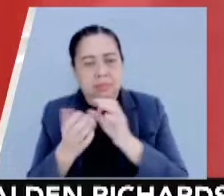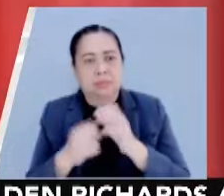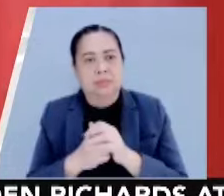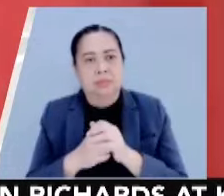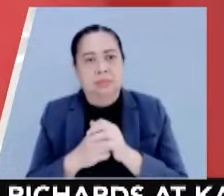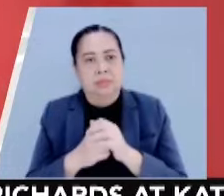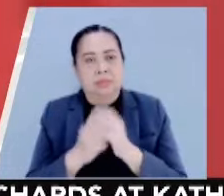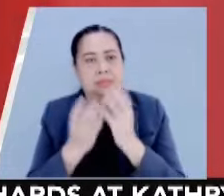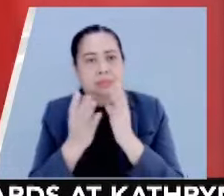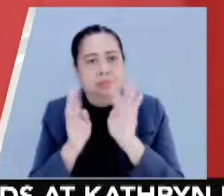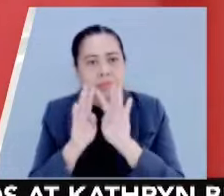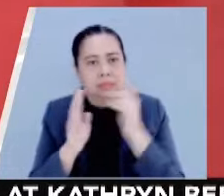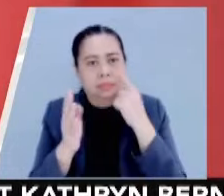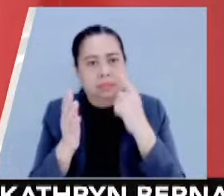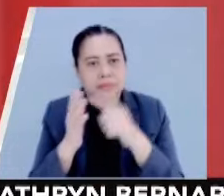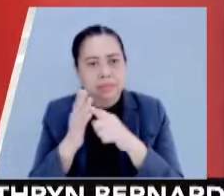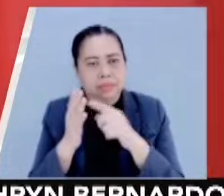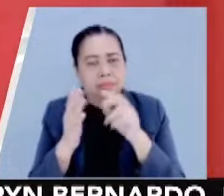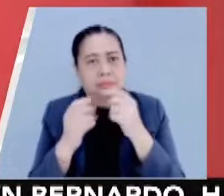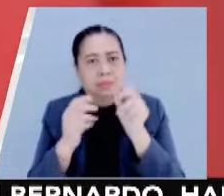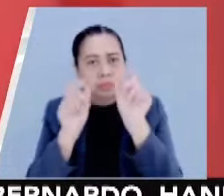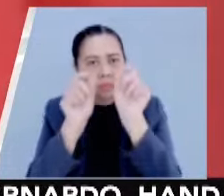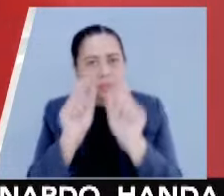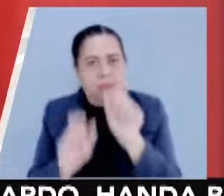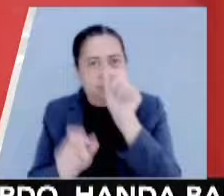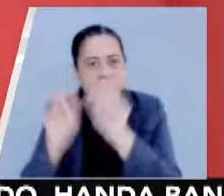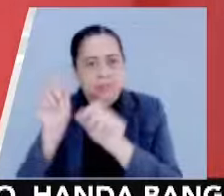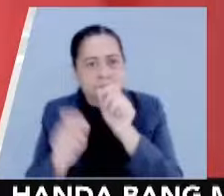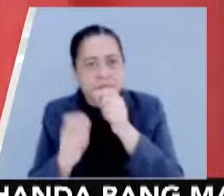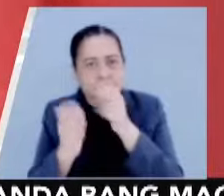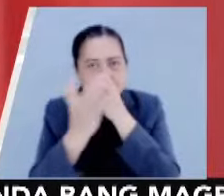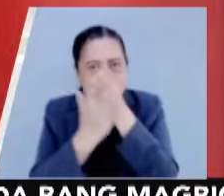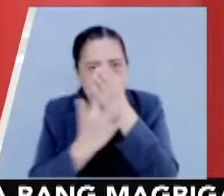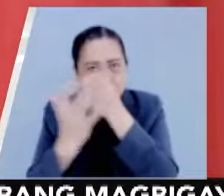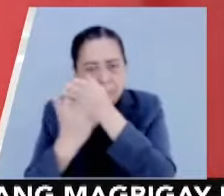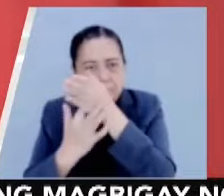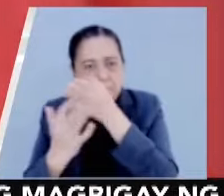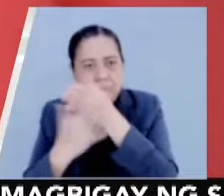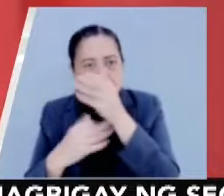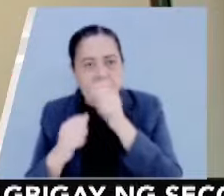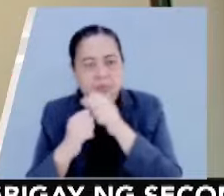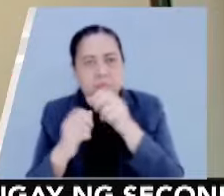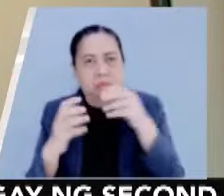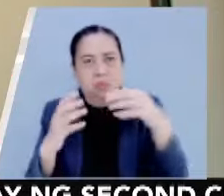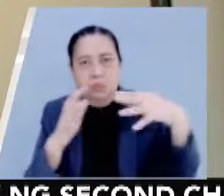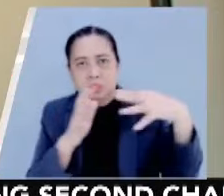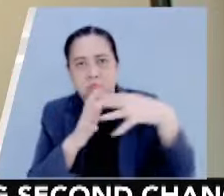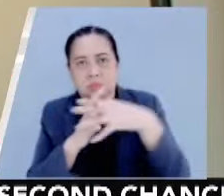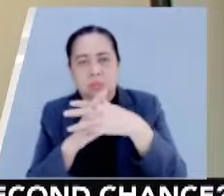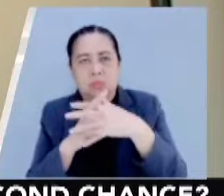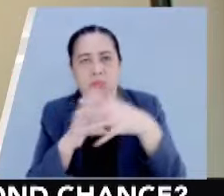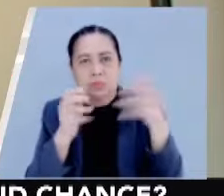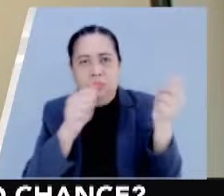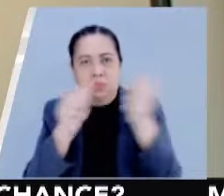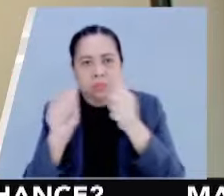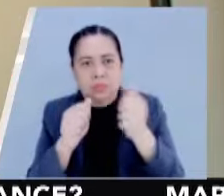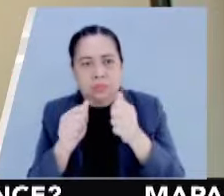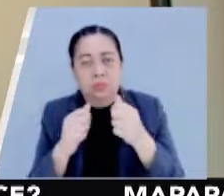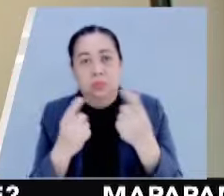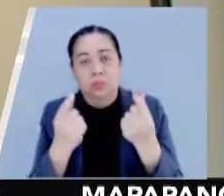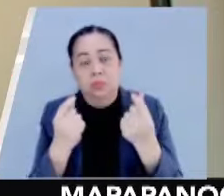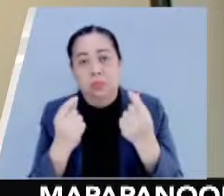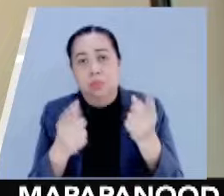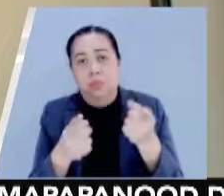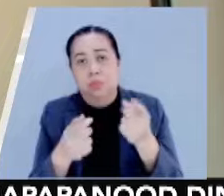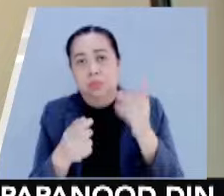slit tayo. Ayan, may mga butas tayo para makapasok dito ang hangin. Gusto nila, nila Doc Ram,